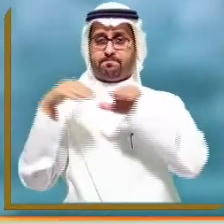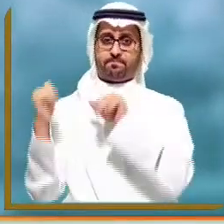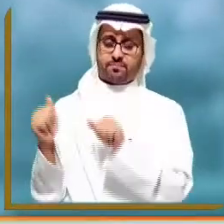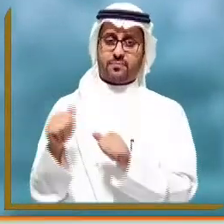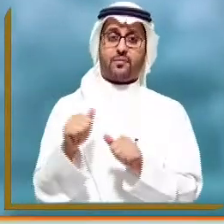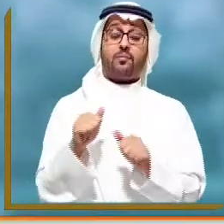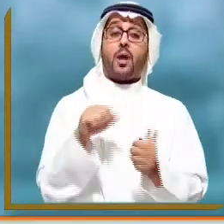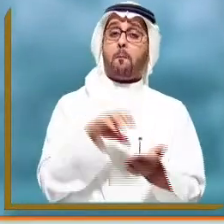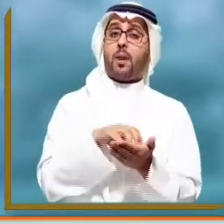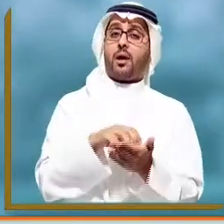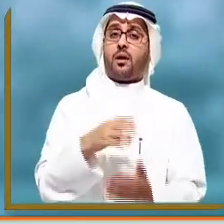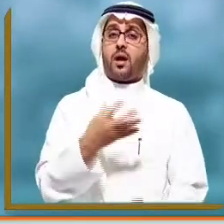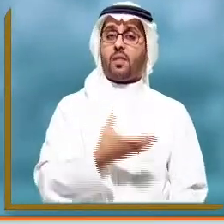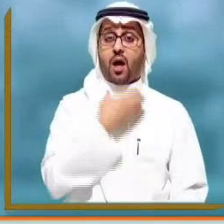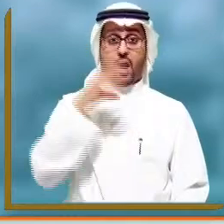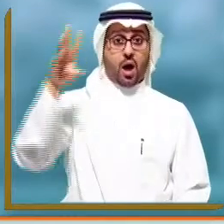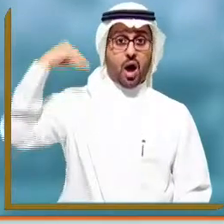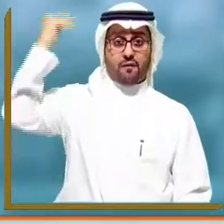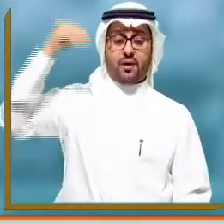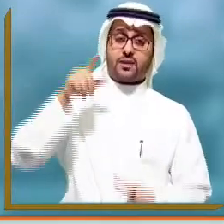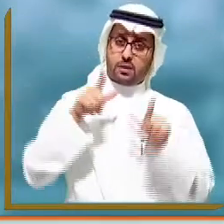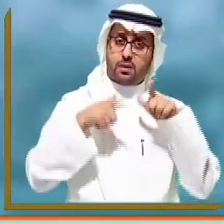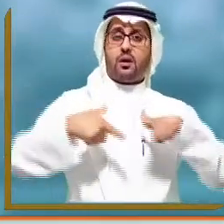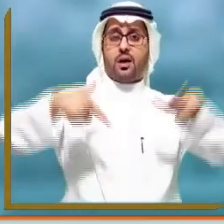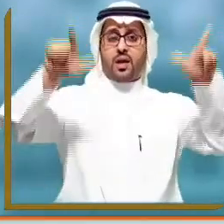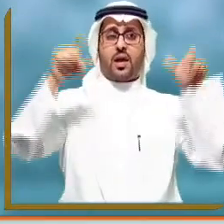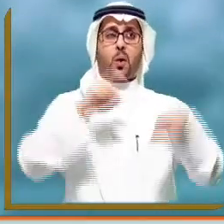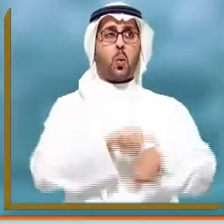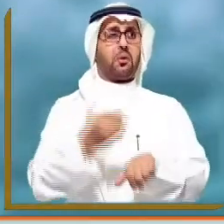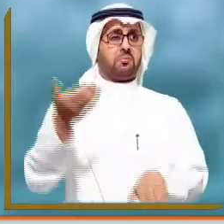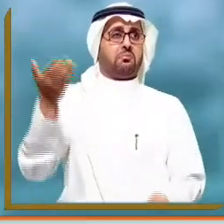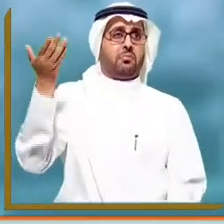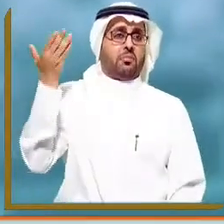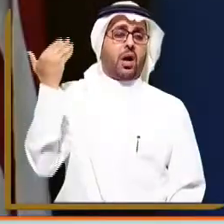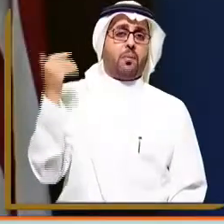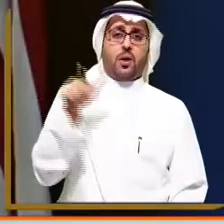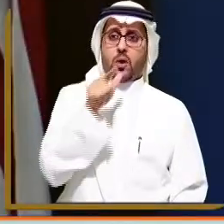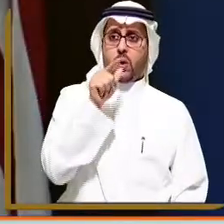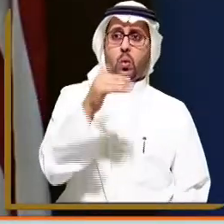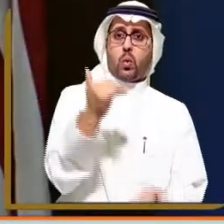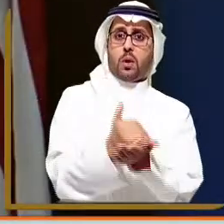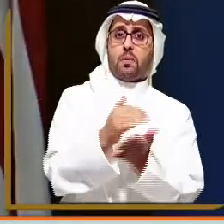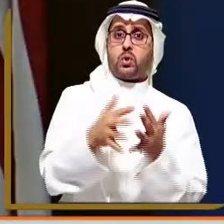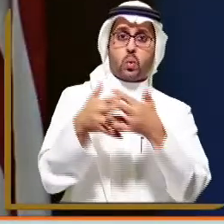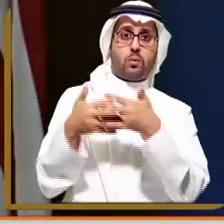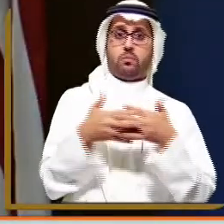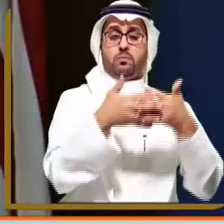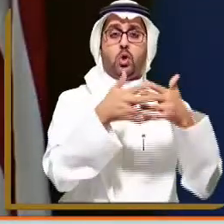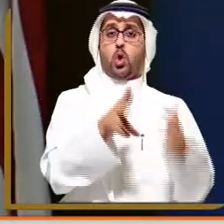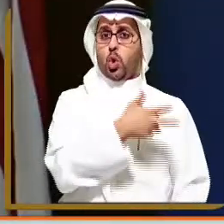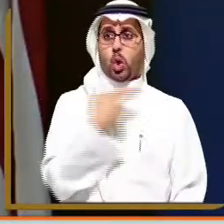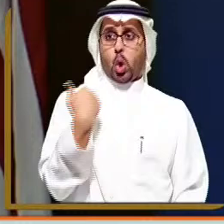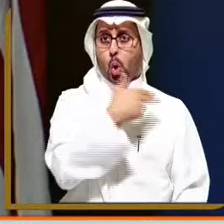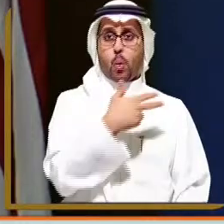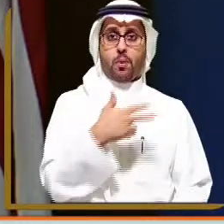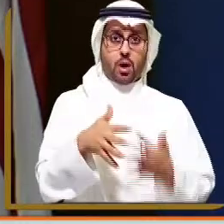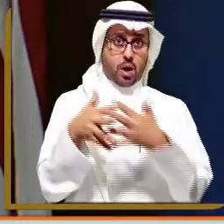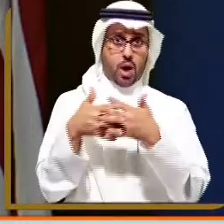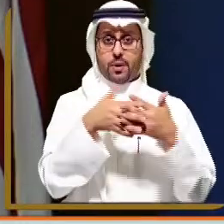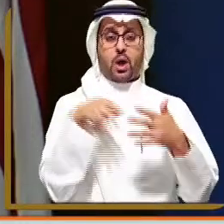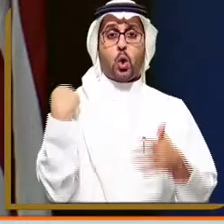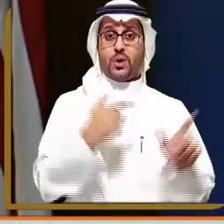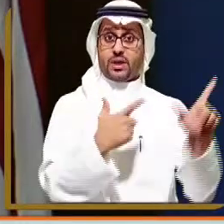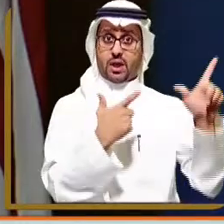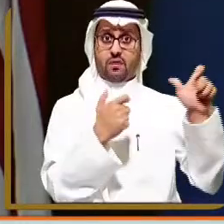من أفغانستان بحسب ما أعلن البنتاغون في وقت سابق. وقال المتحدث باسم البنتاغون جون كيربي إن وزير